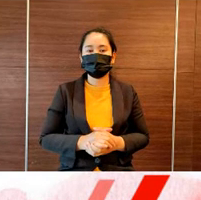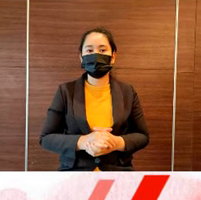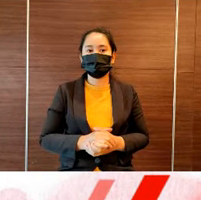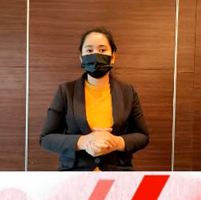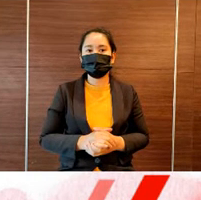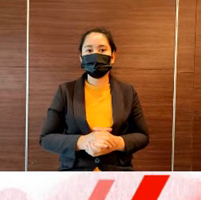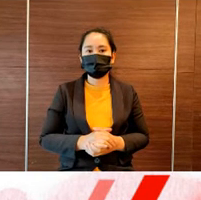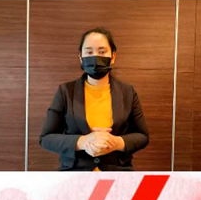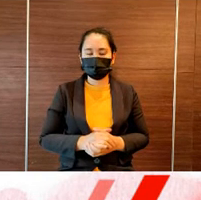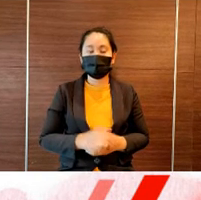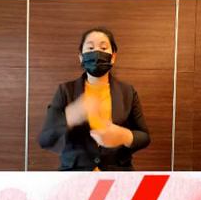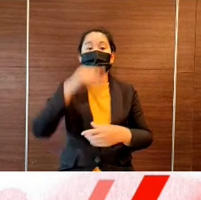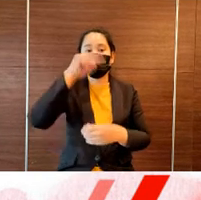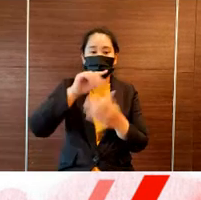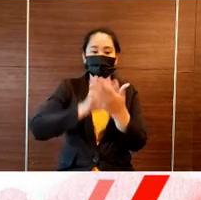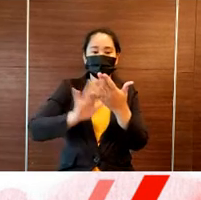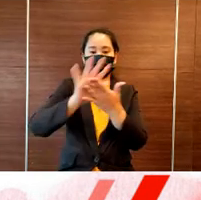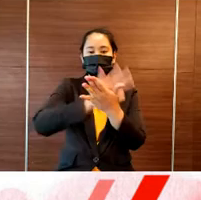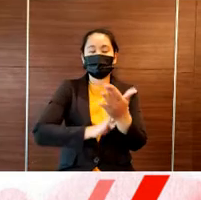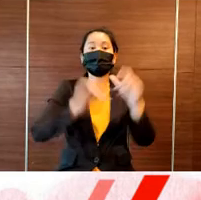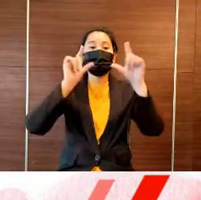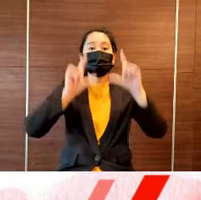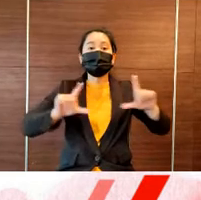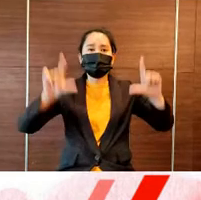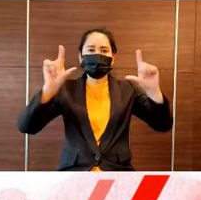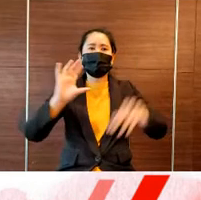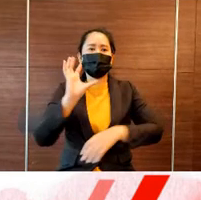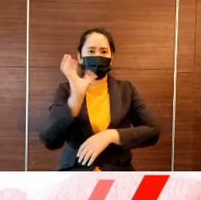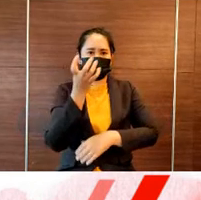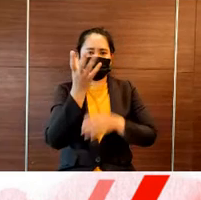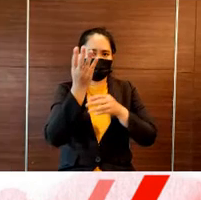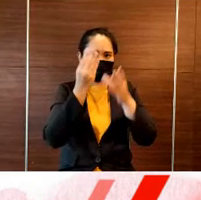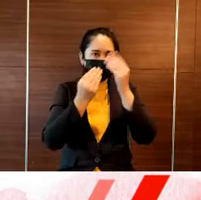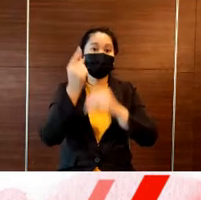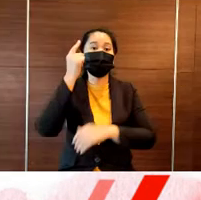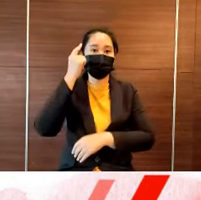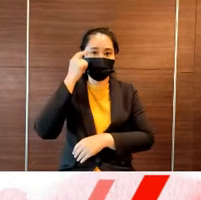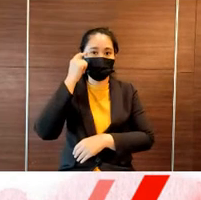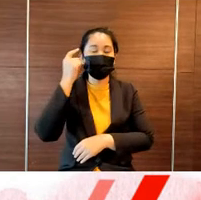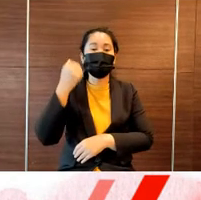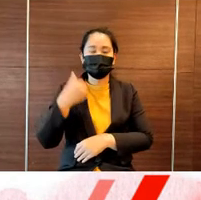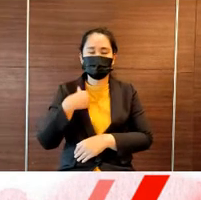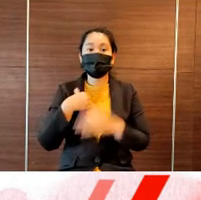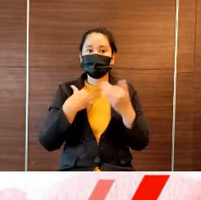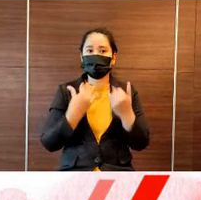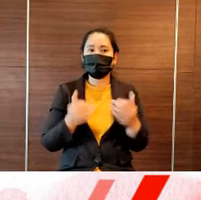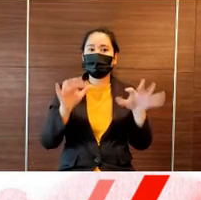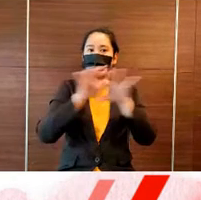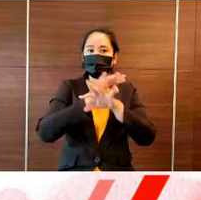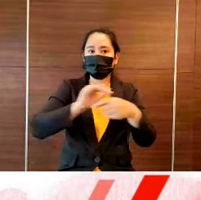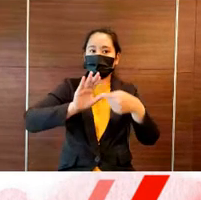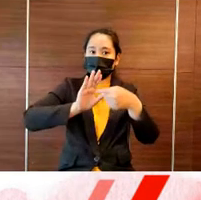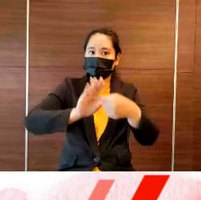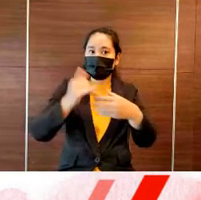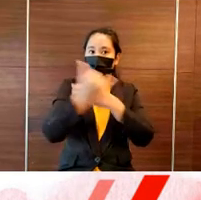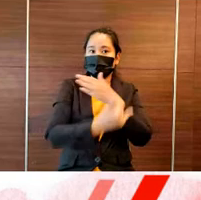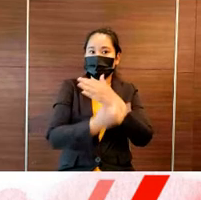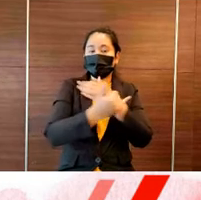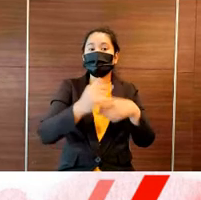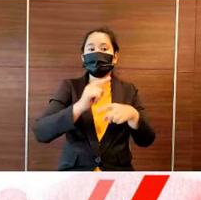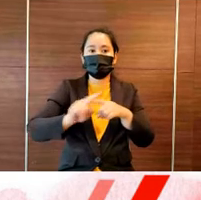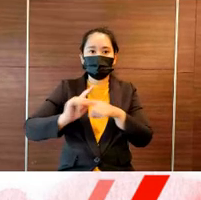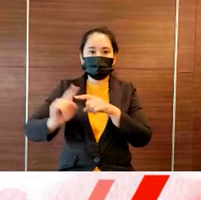KPLHS ของประเทศไทยมีชื่อเสียงมากในระดับโลกทุกคนรู้จักคำนี้แล้วก็กำลังกลายเป็นต้นแบบของอีกหลายประเทศนะครับ